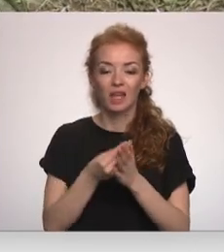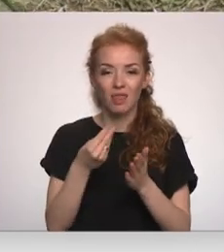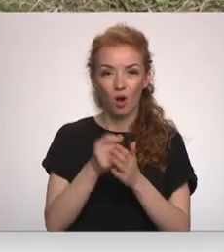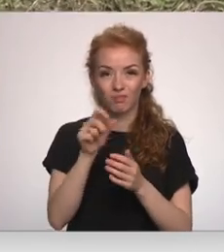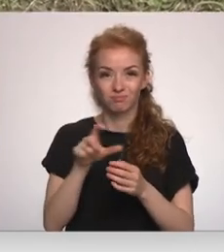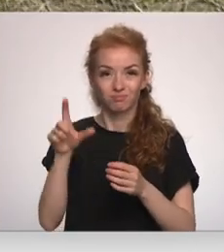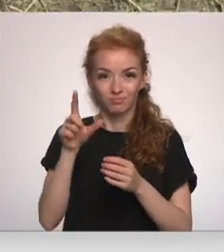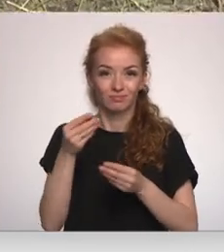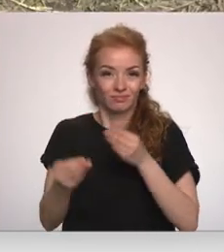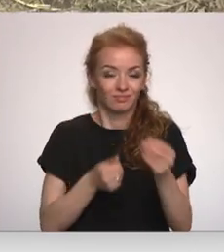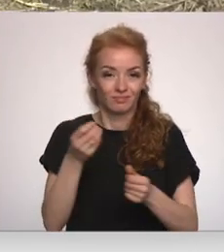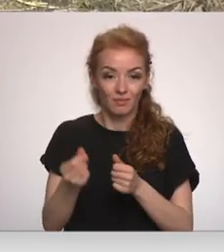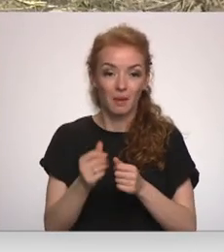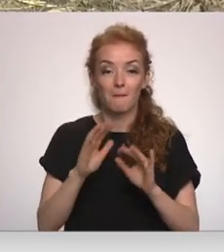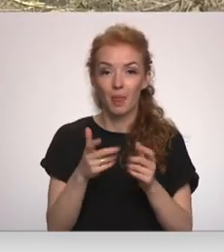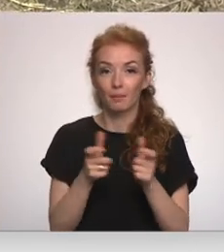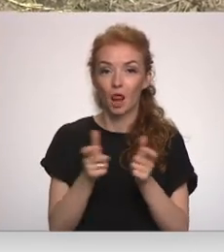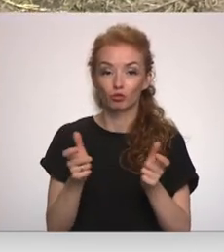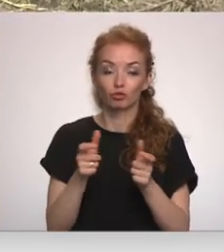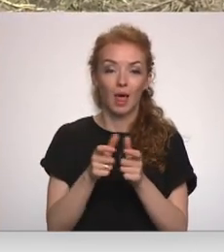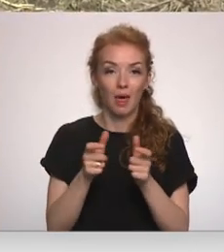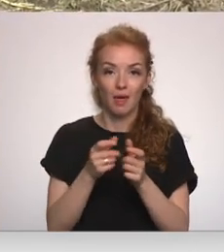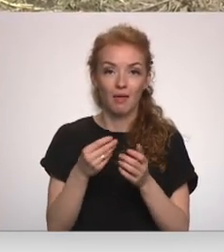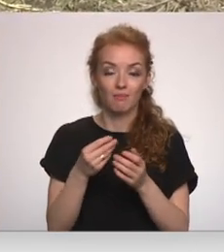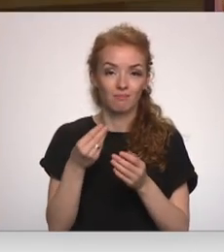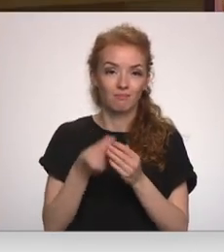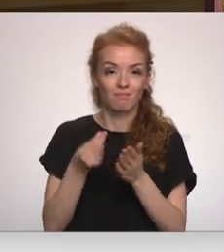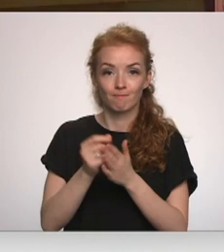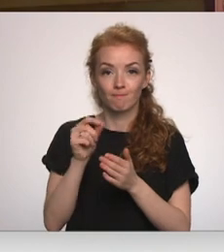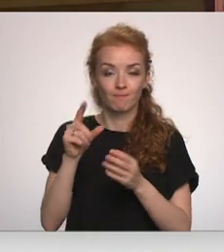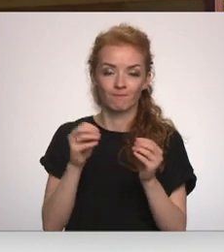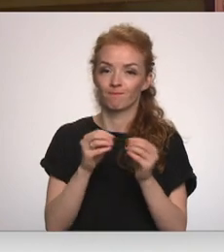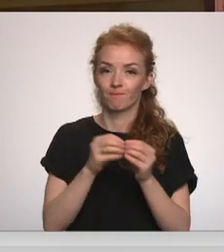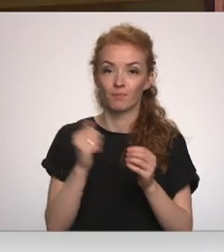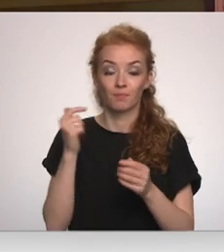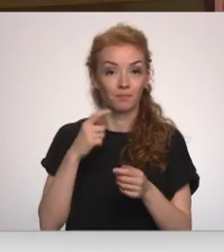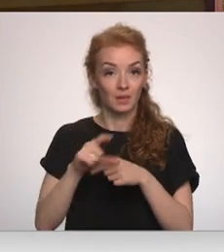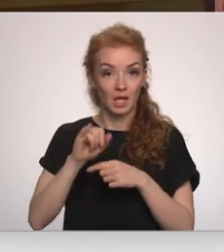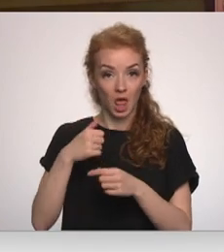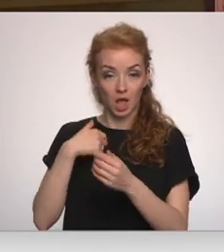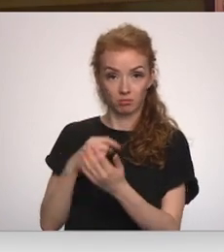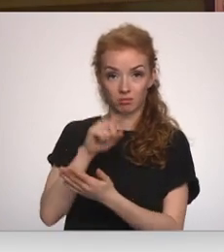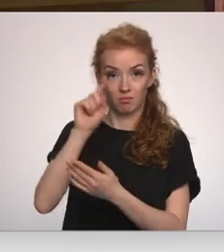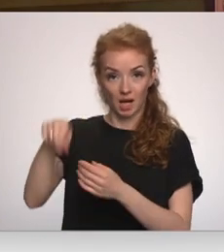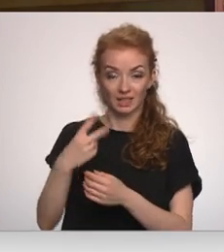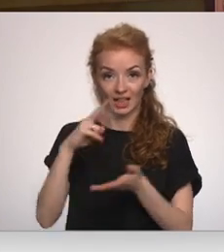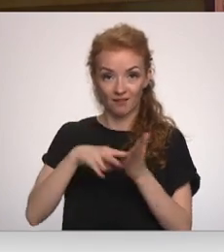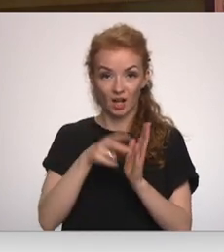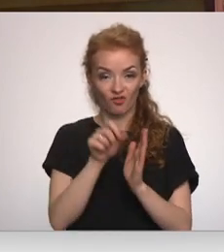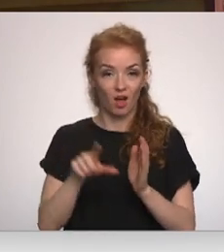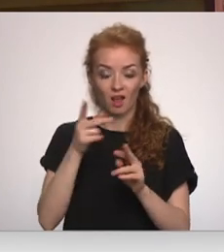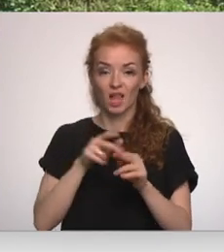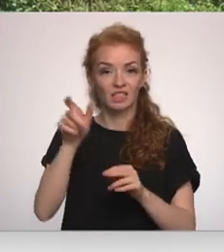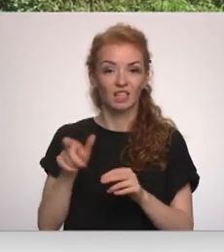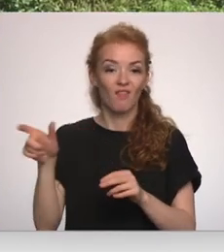kāpumu. Tomēr biļešu cenas mini zoodārs neesot palielinājis. Tad, ja es viņiem paprasīšu divreiz vairāk, tā kā tas ir visur, ja, tad